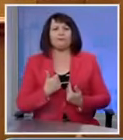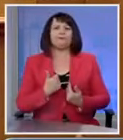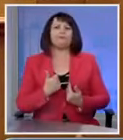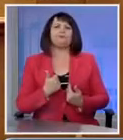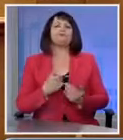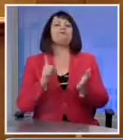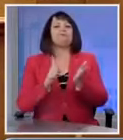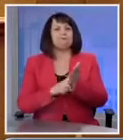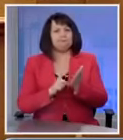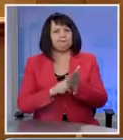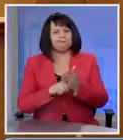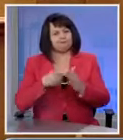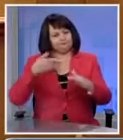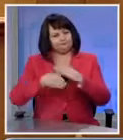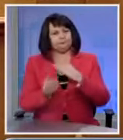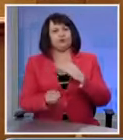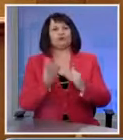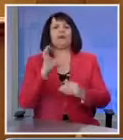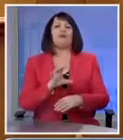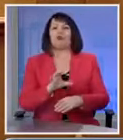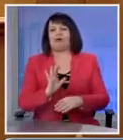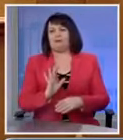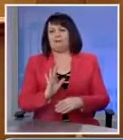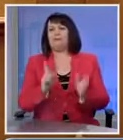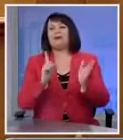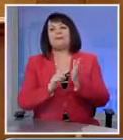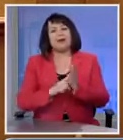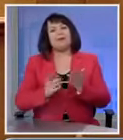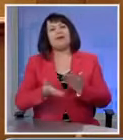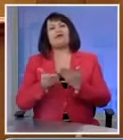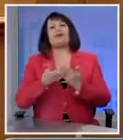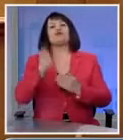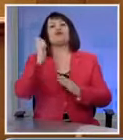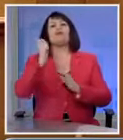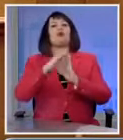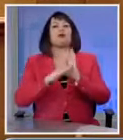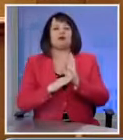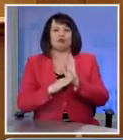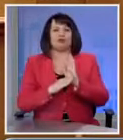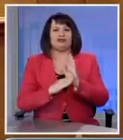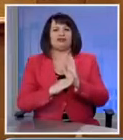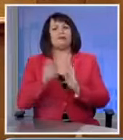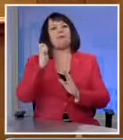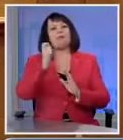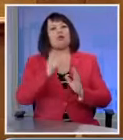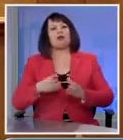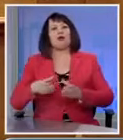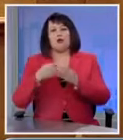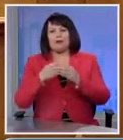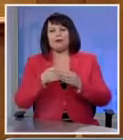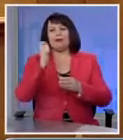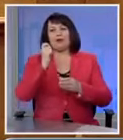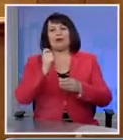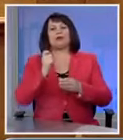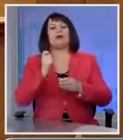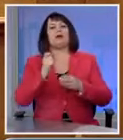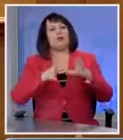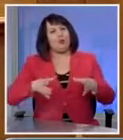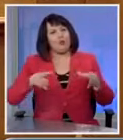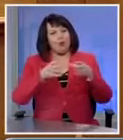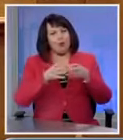ότι πρέπει να περάσουμε σε μια νέα εποχή και να βοηθήσουμε το πολιτικό σύστημα και τα κόμματα και τις πολιτικές δυνάμεις να σκέφτονται με